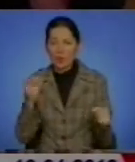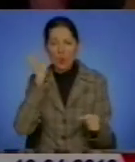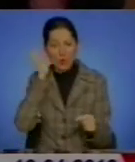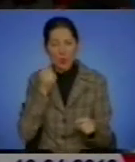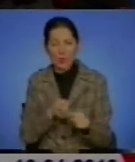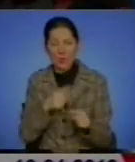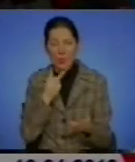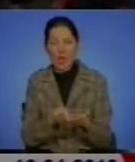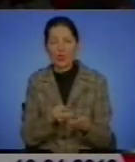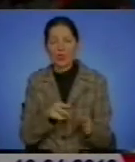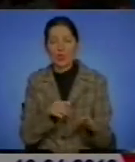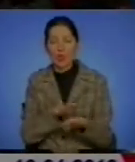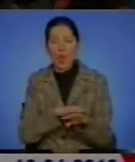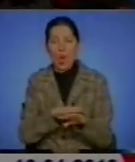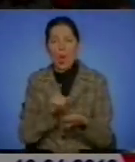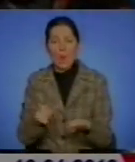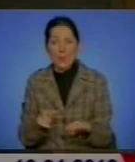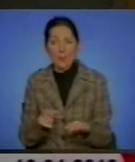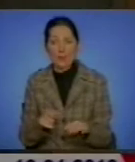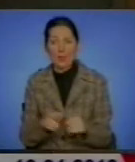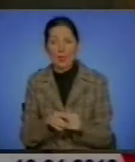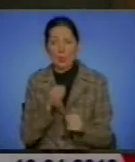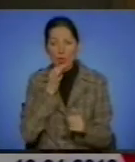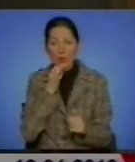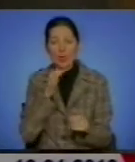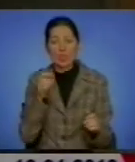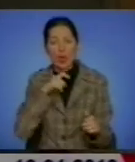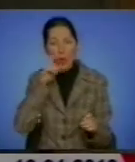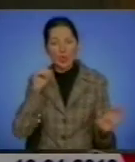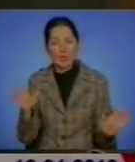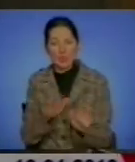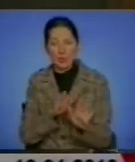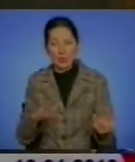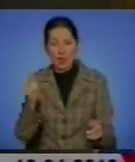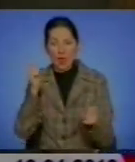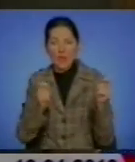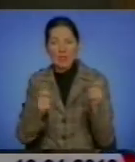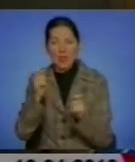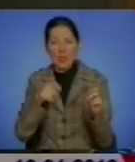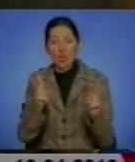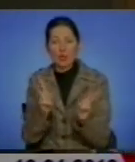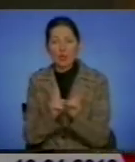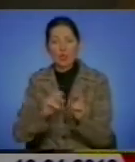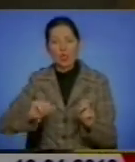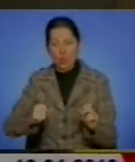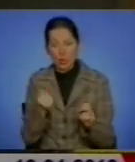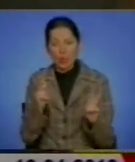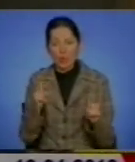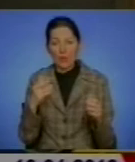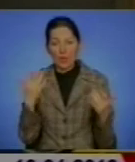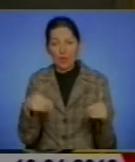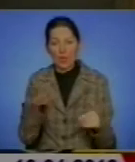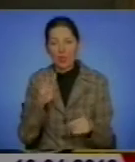публіка спрагла української естрадної пісні. Фестиваль «Зустрічі друзів» вже 3 роки взяв на